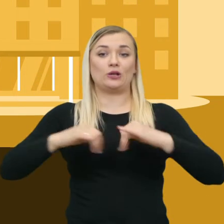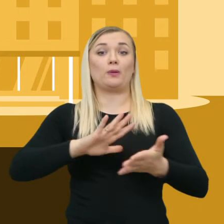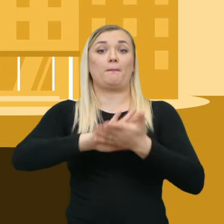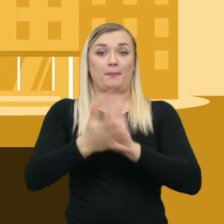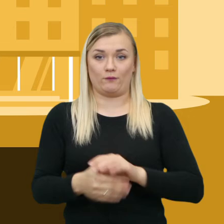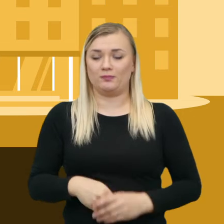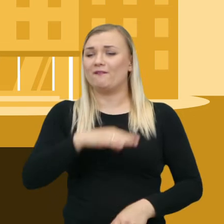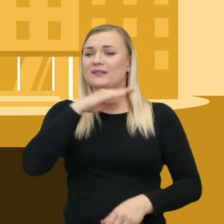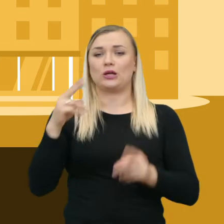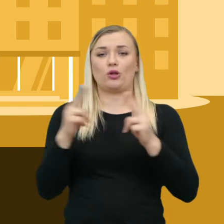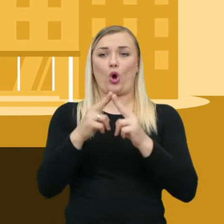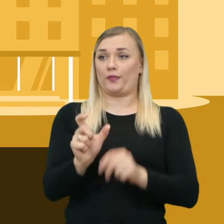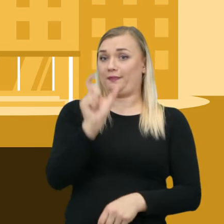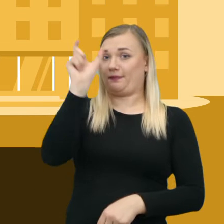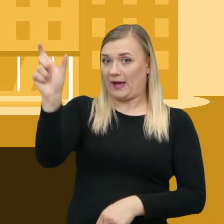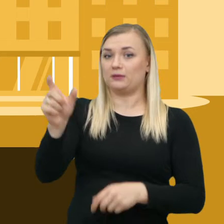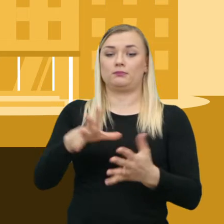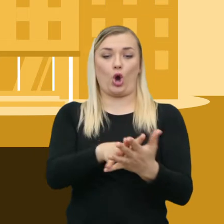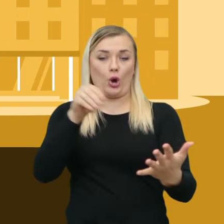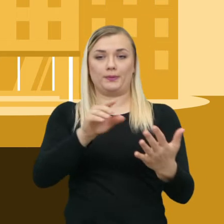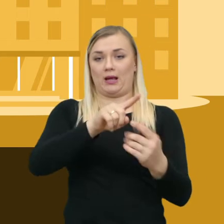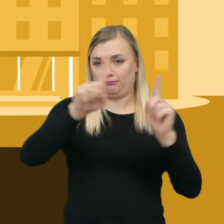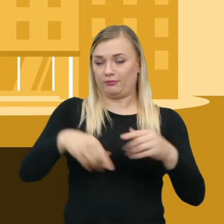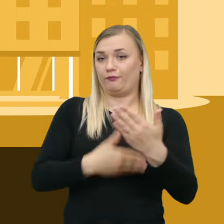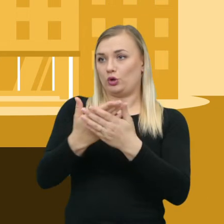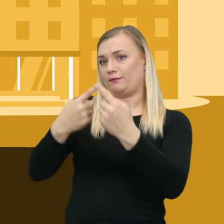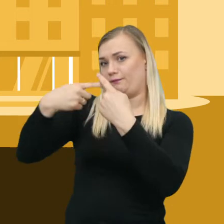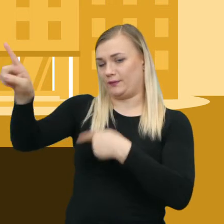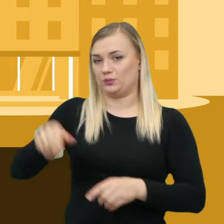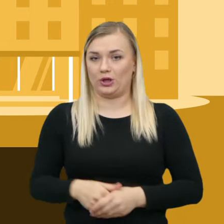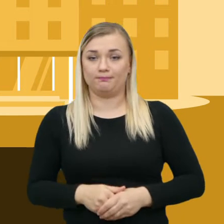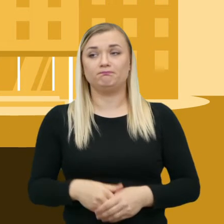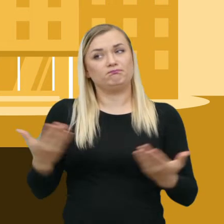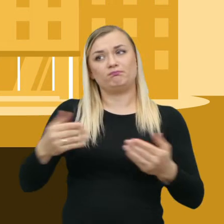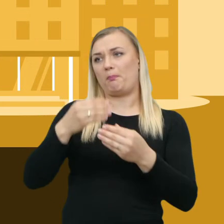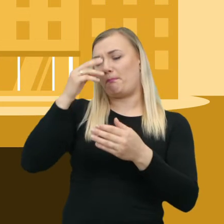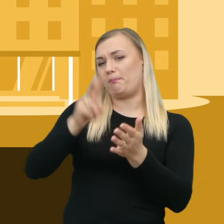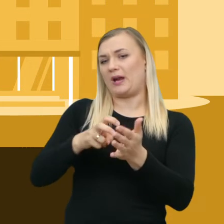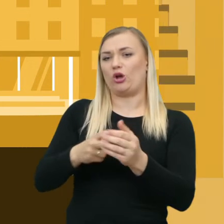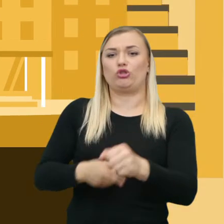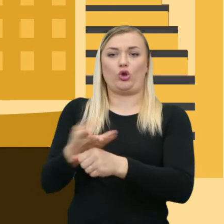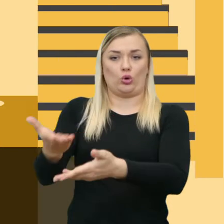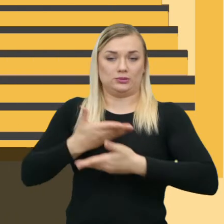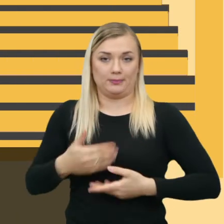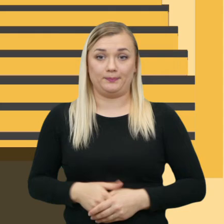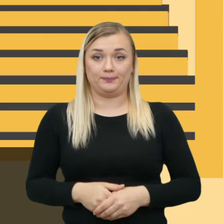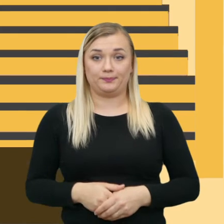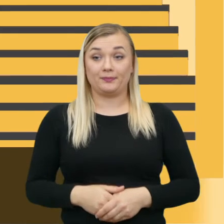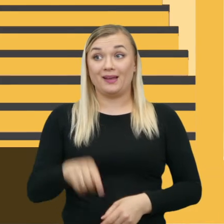zarządu PFRON. Wystarczy podać dane kontaktowe i dołączyć do skargi kopię wniosku o zapewnienie